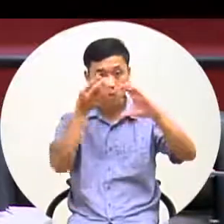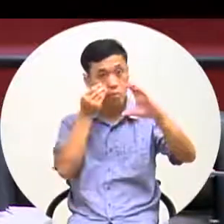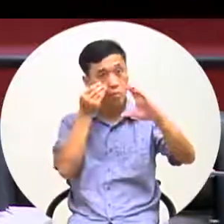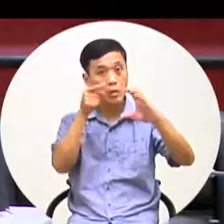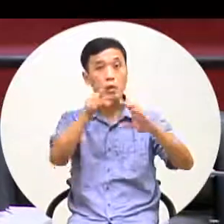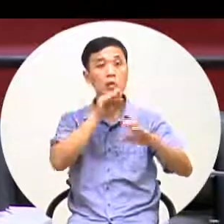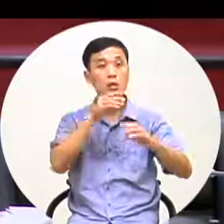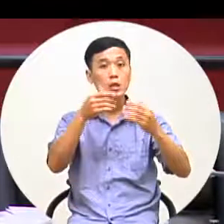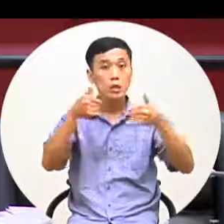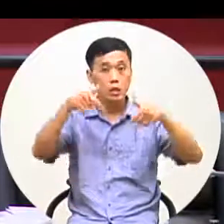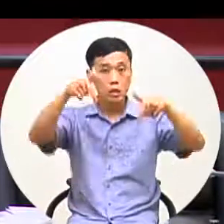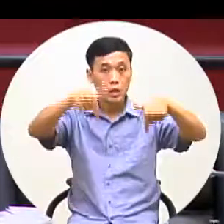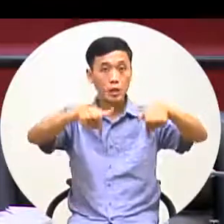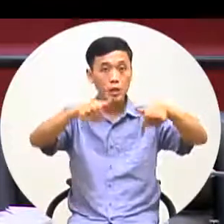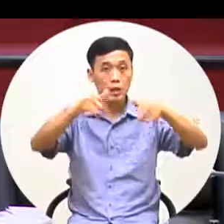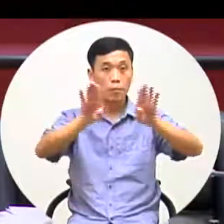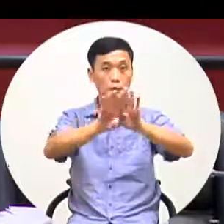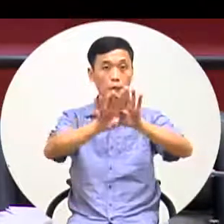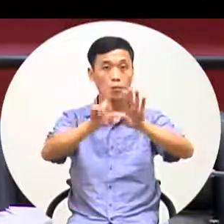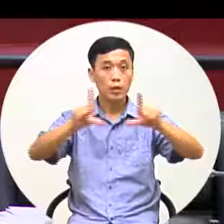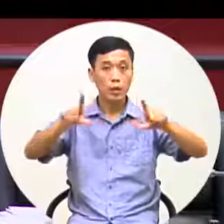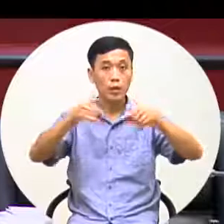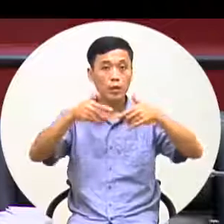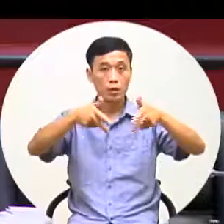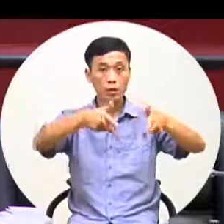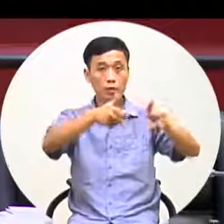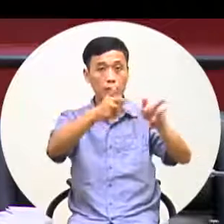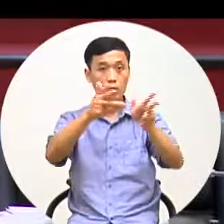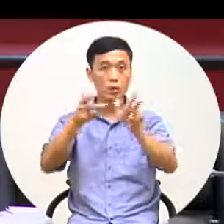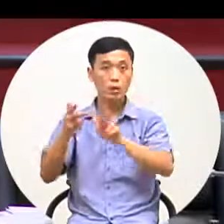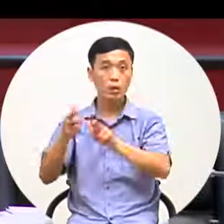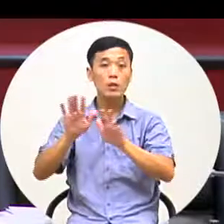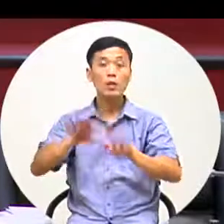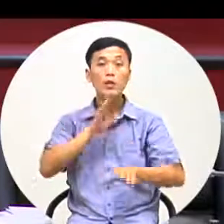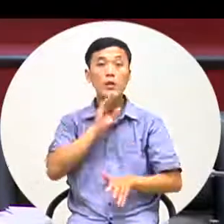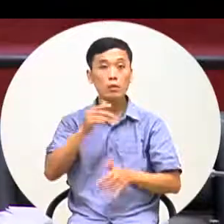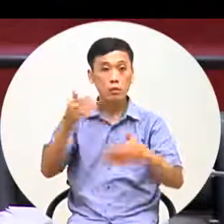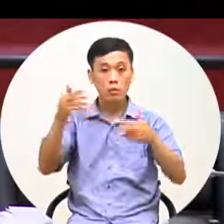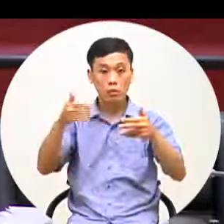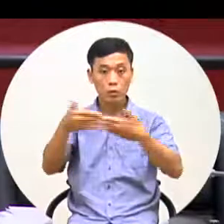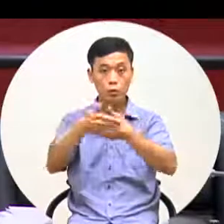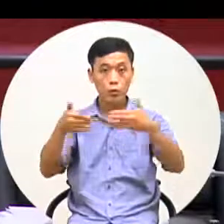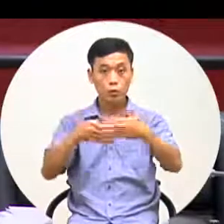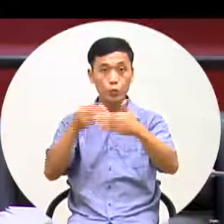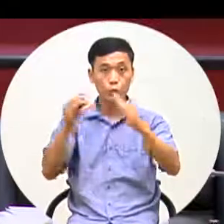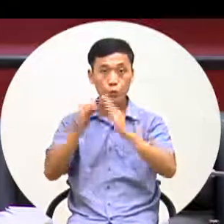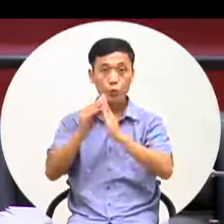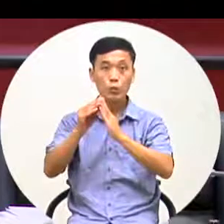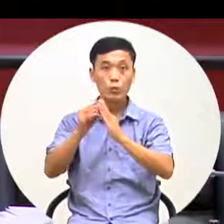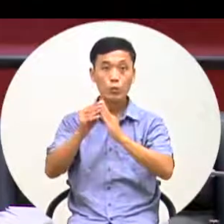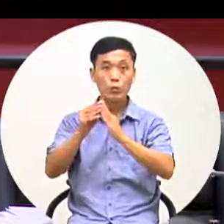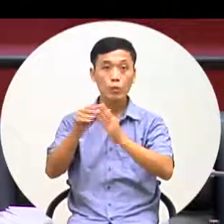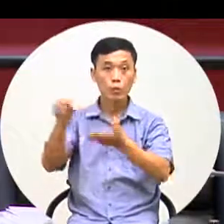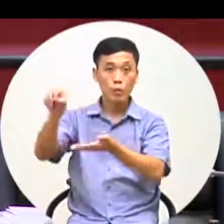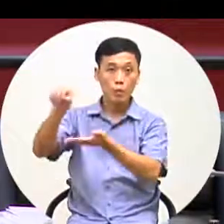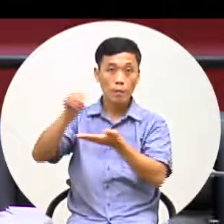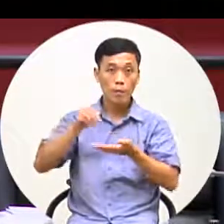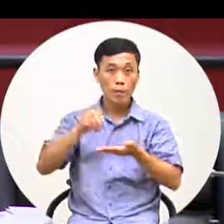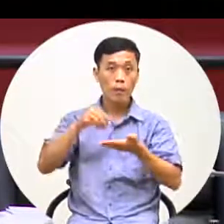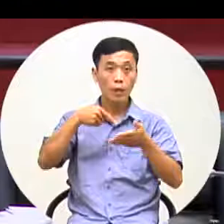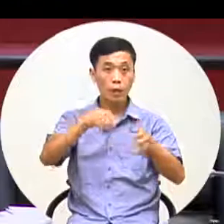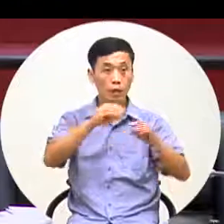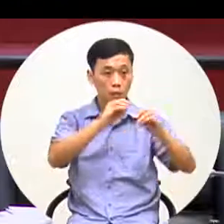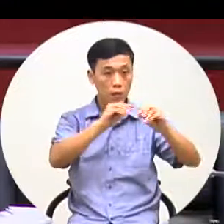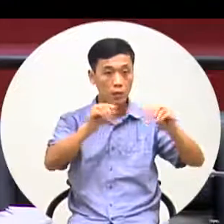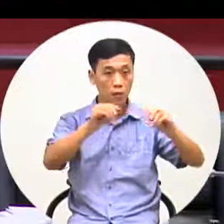现在呢是交通局把它拿来作为。砂石替代道路，好，你